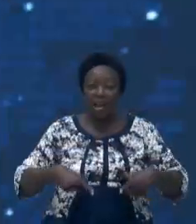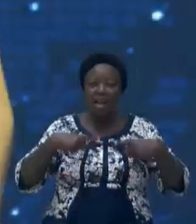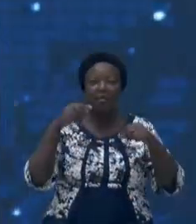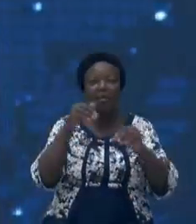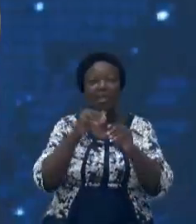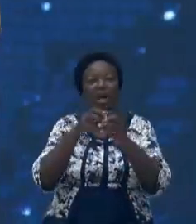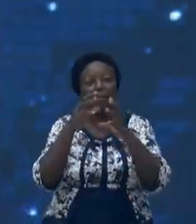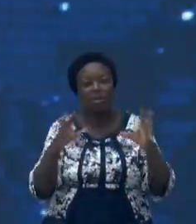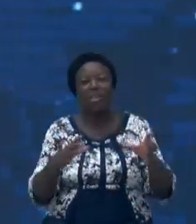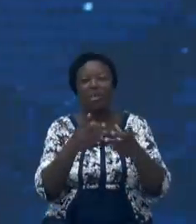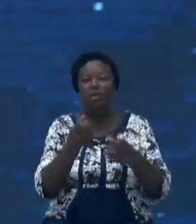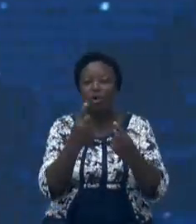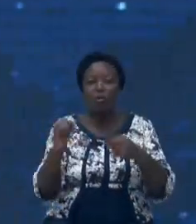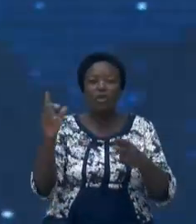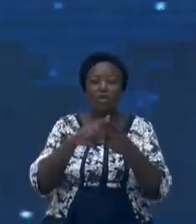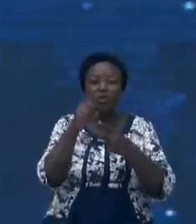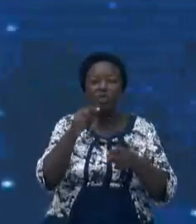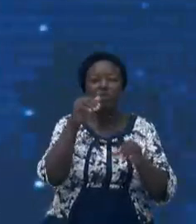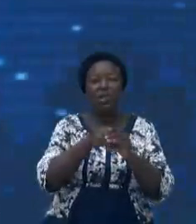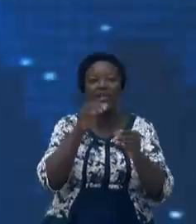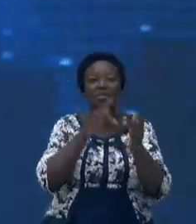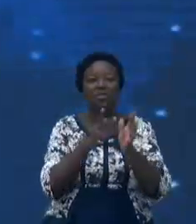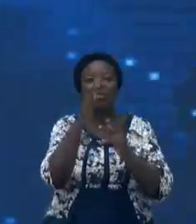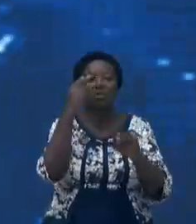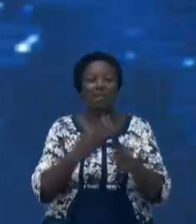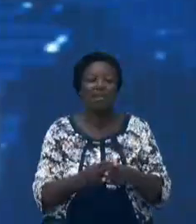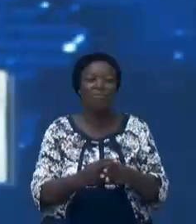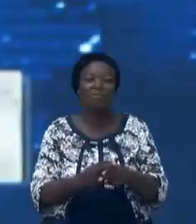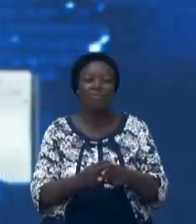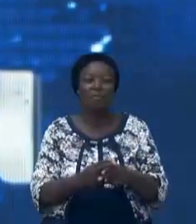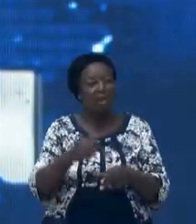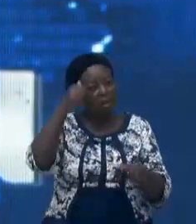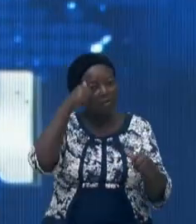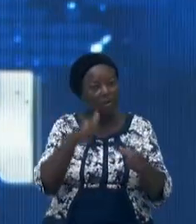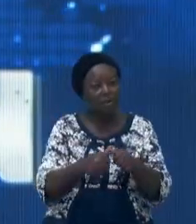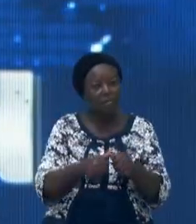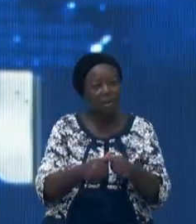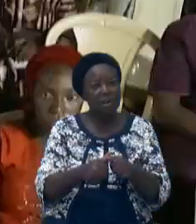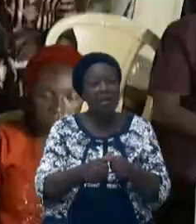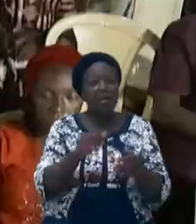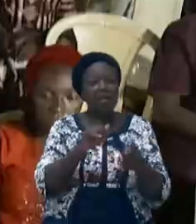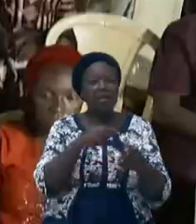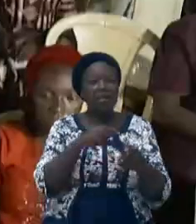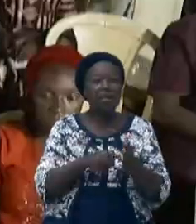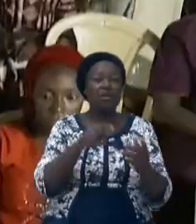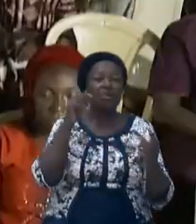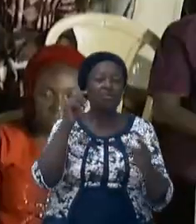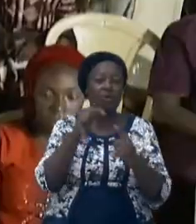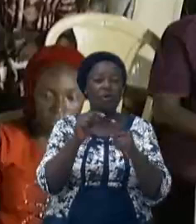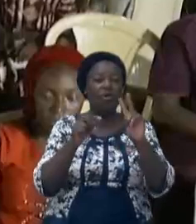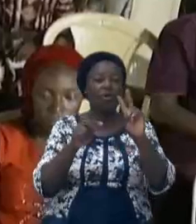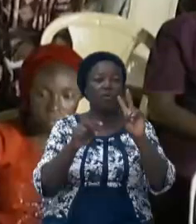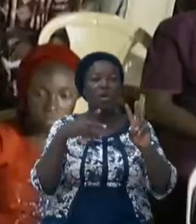chose la vie et la vie en abondance viendra vena pour toi au nom de jésus